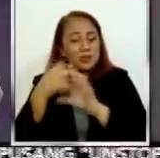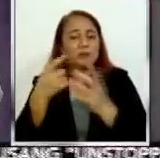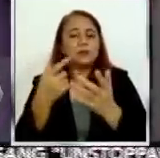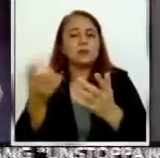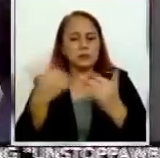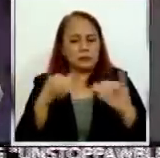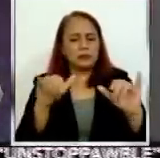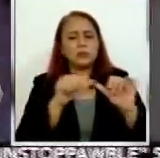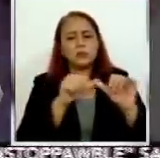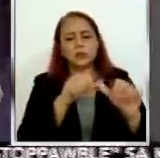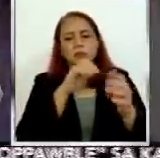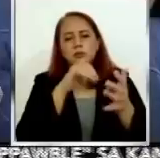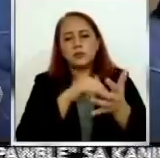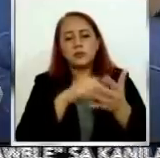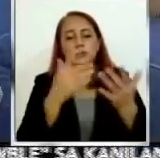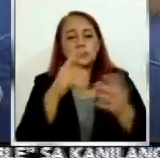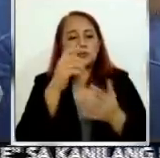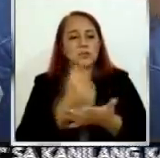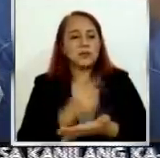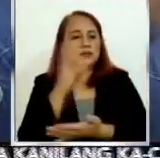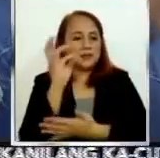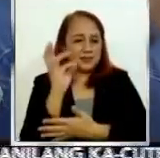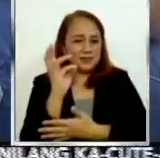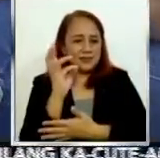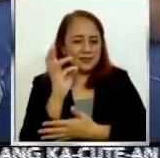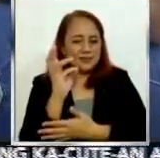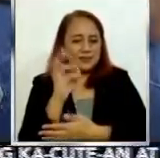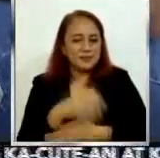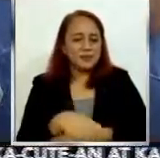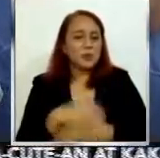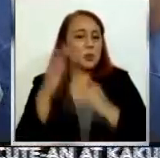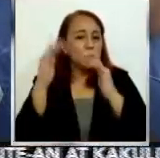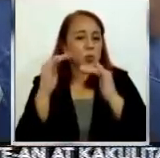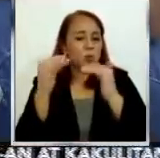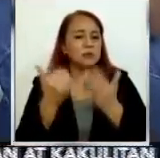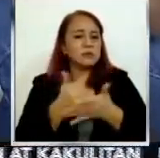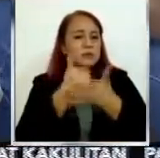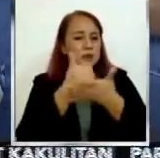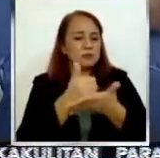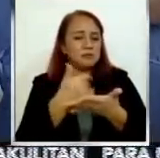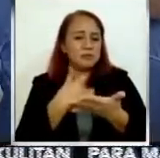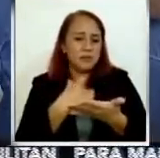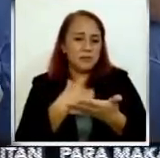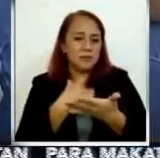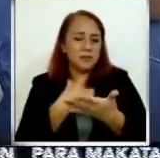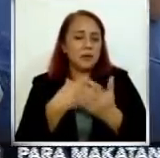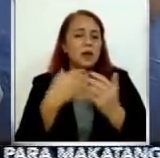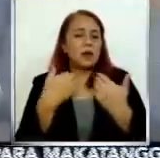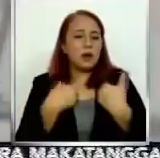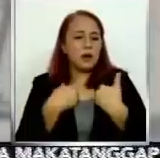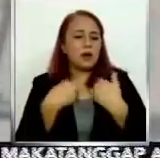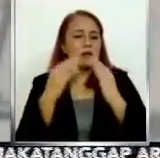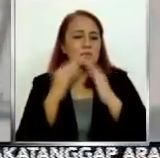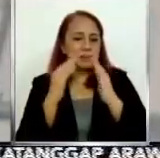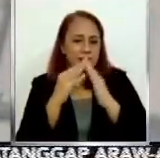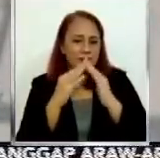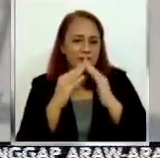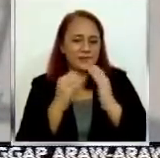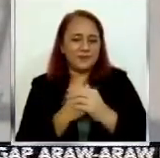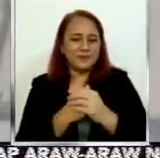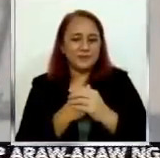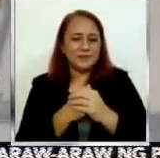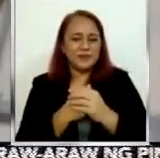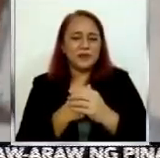at nasa grade 6 na. Sana nga po matulungan ako. Magkaroon po kami ng bahay. Ang